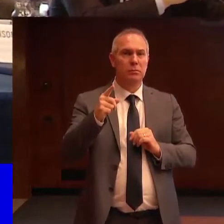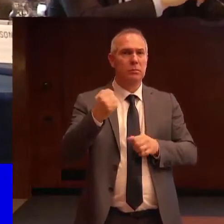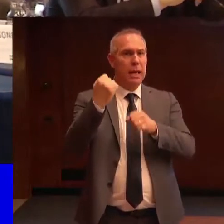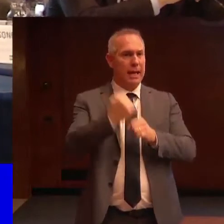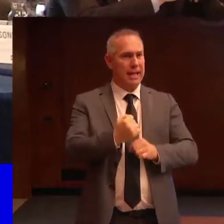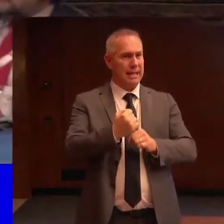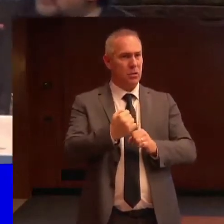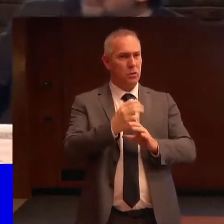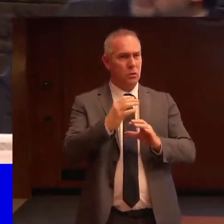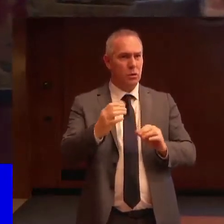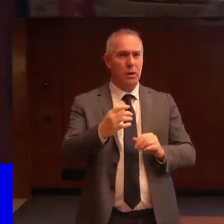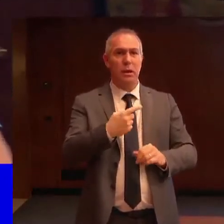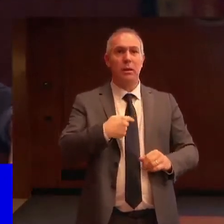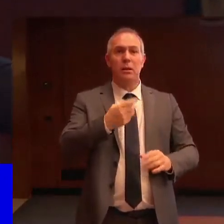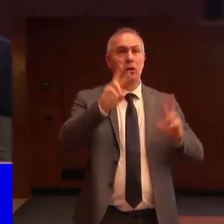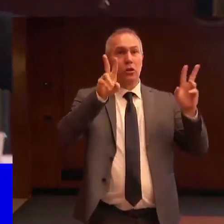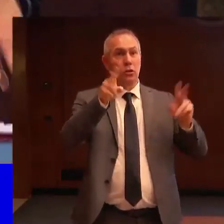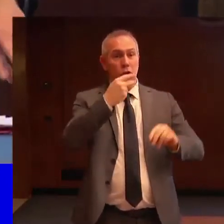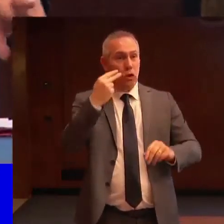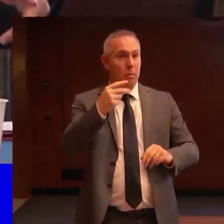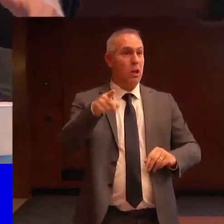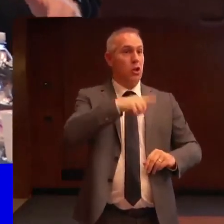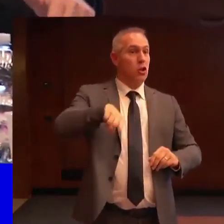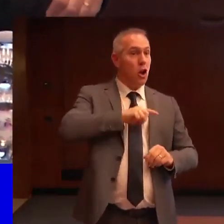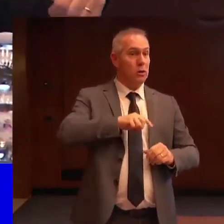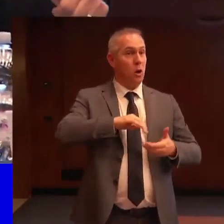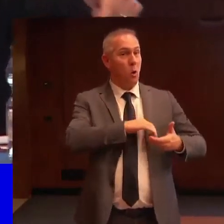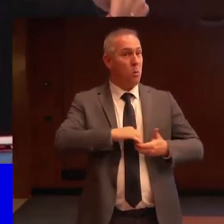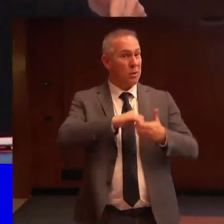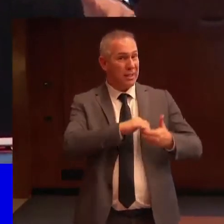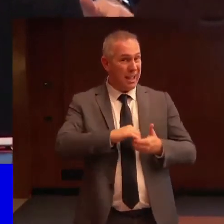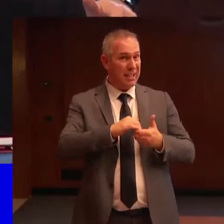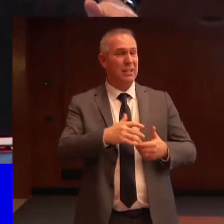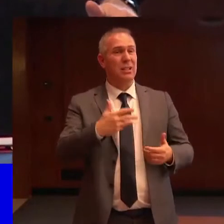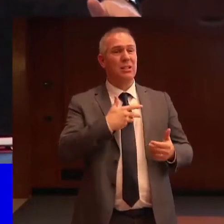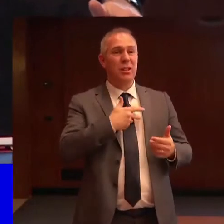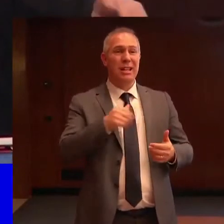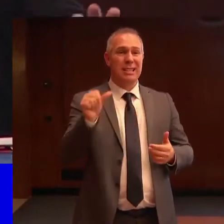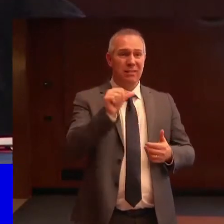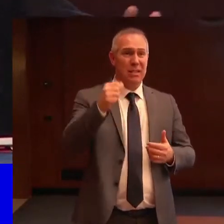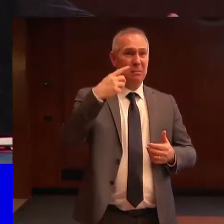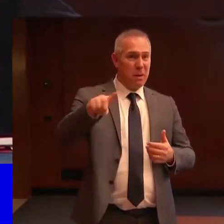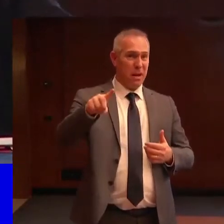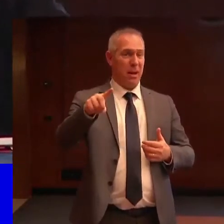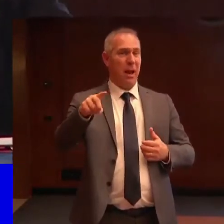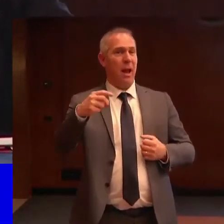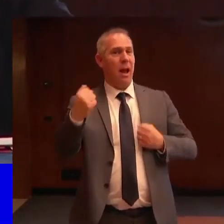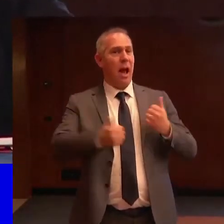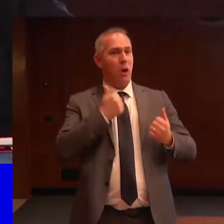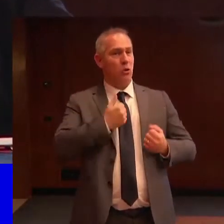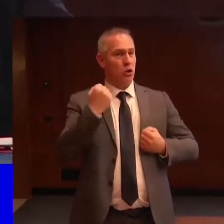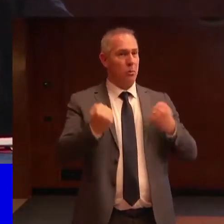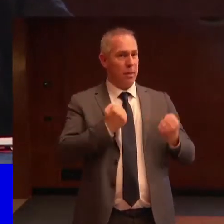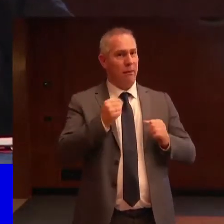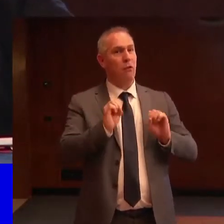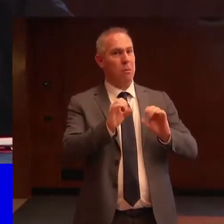un'istituzione che si chiama La Nostra Comunità, che opera negli SFA. Gli SFA sono i servizi per la formazione e l'autonomia per disabilità, soprattutto